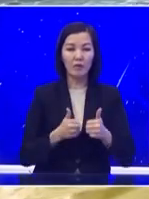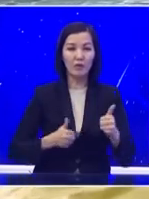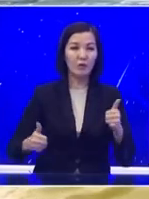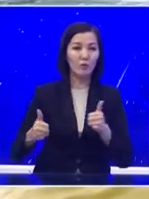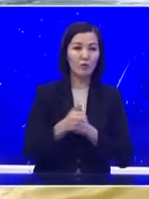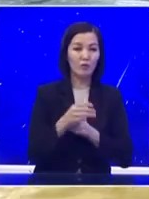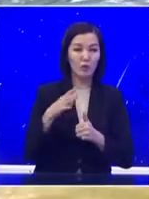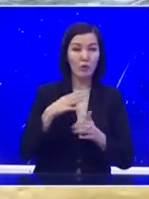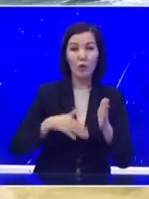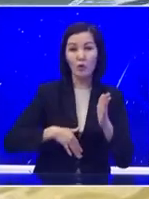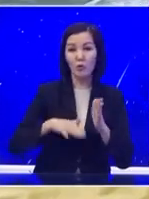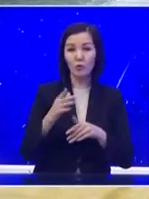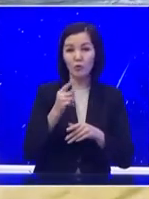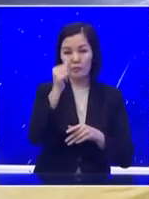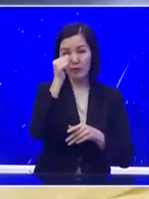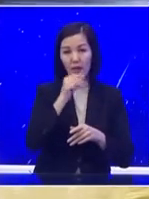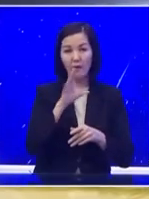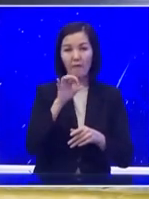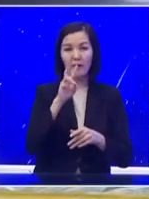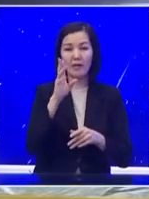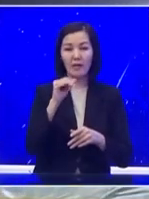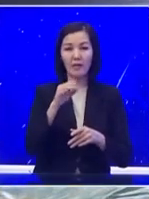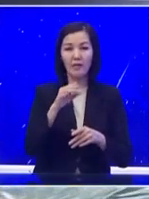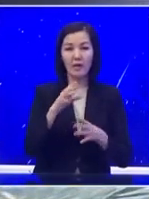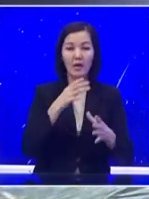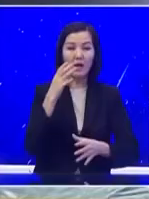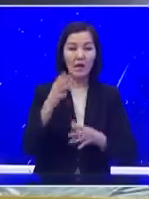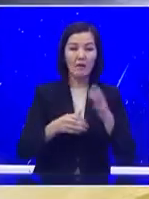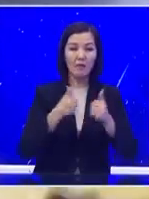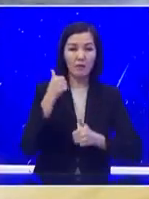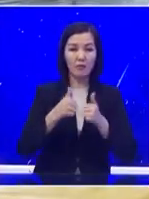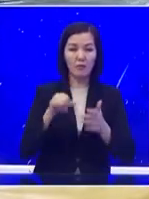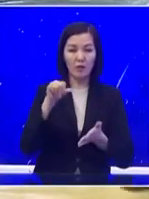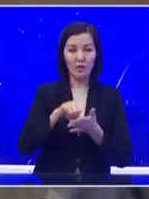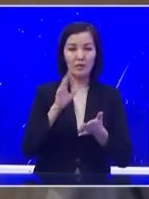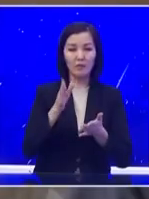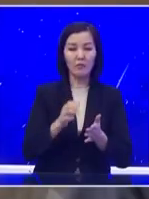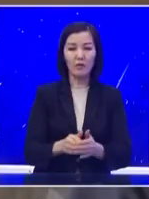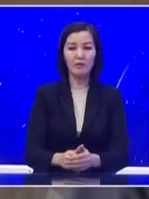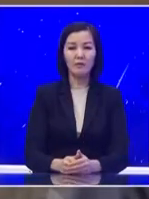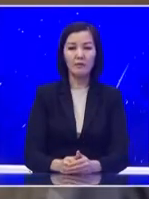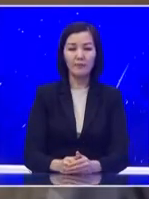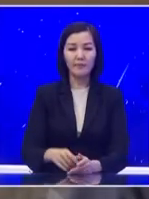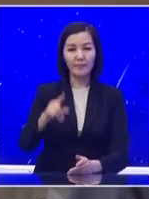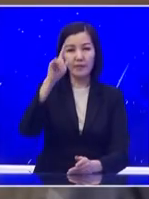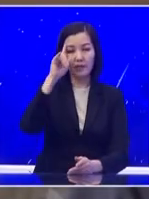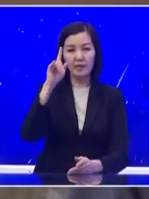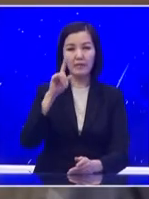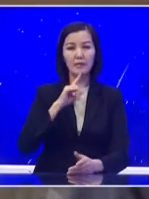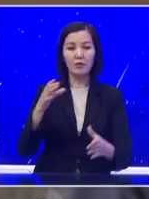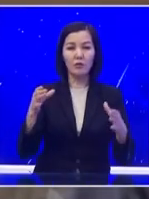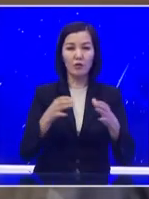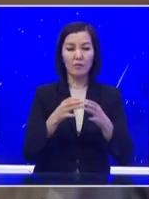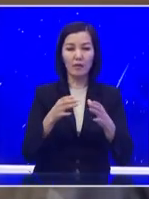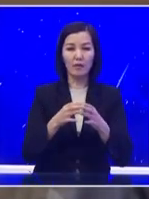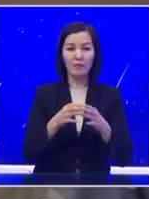үздік шығып жатса, бір айдан соң Венгрияда жалауы желбірейтін әлемдік додада күш қарымын сынайтын болады. Қазақстан құрама командасына